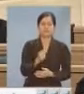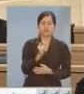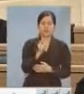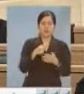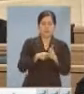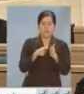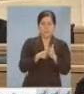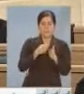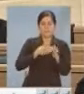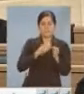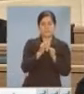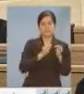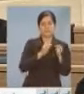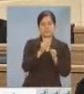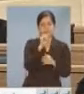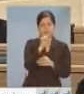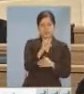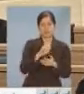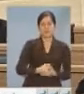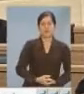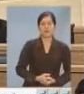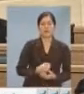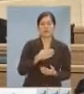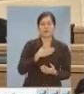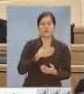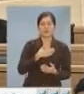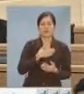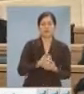หตุผลดังกล่าวผมในฐานะ